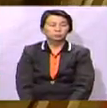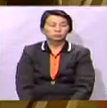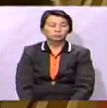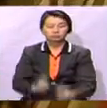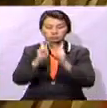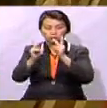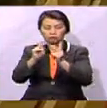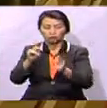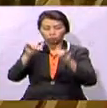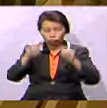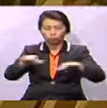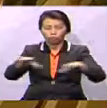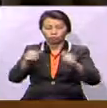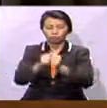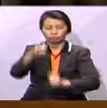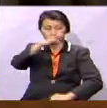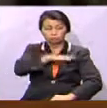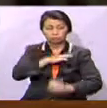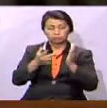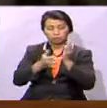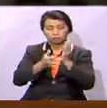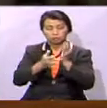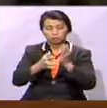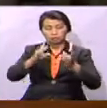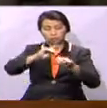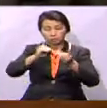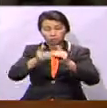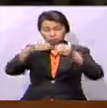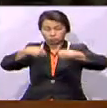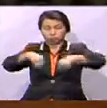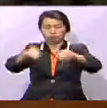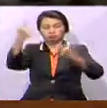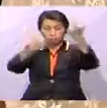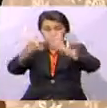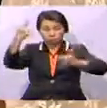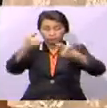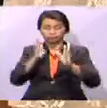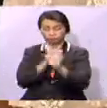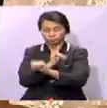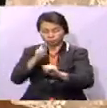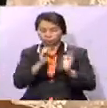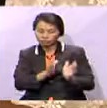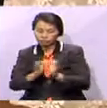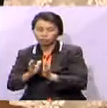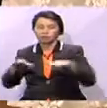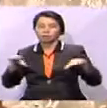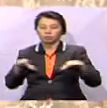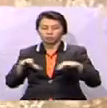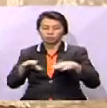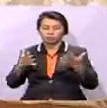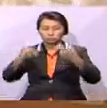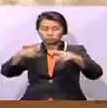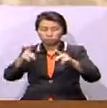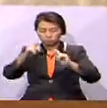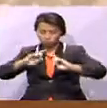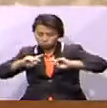Ini katanya boleh dilakukan dengan memanfaatkan teknologi digital untuk memasarkan pelancongan. Sarawak perlu merancang dan melaksanakan inisiatif